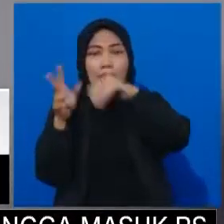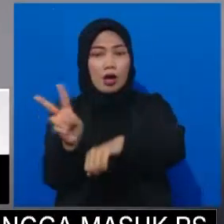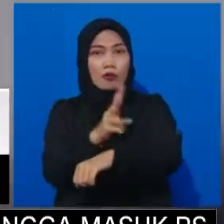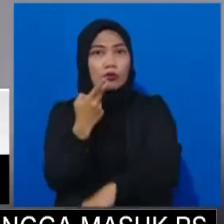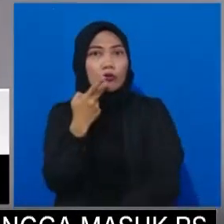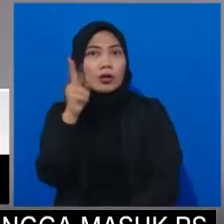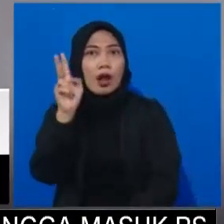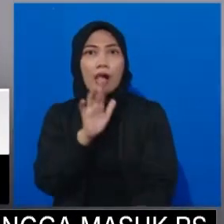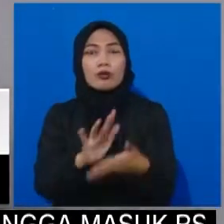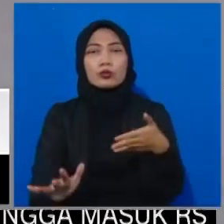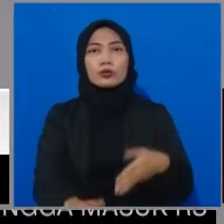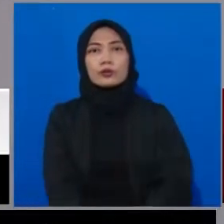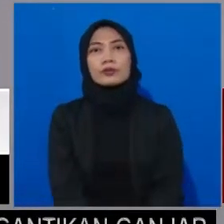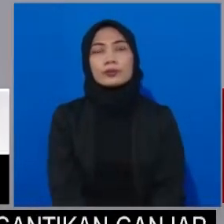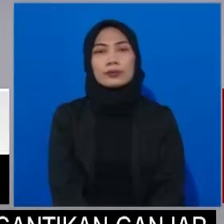sosial.